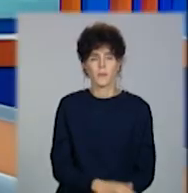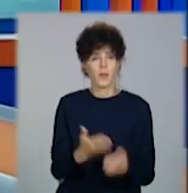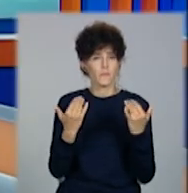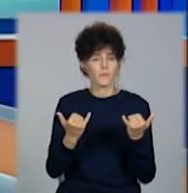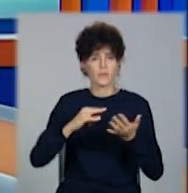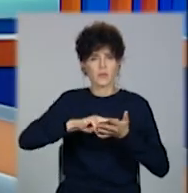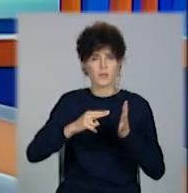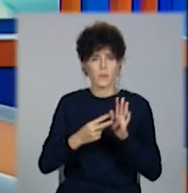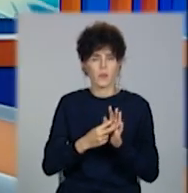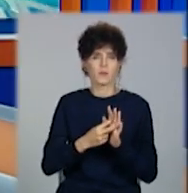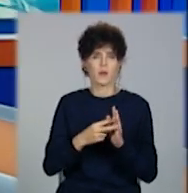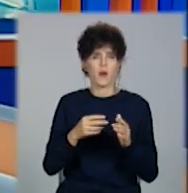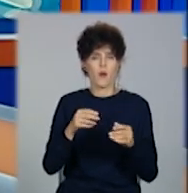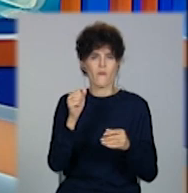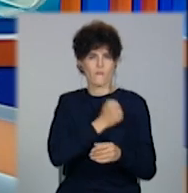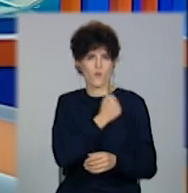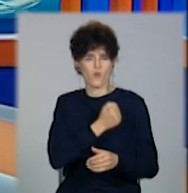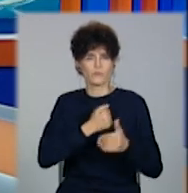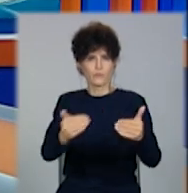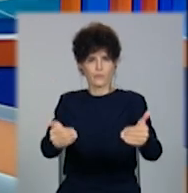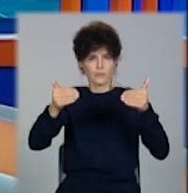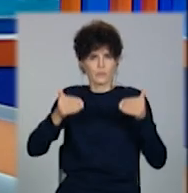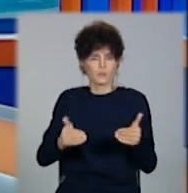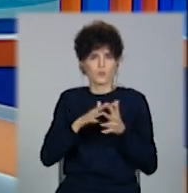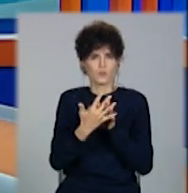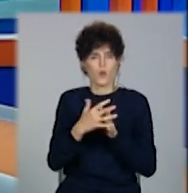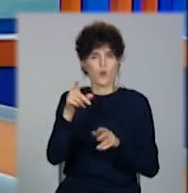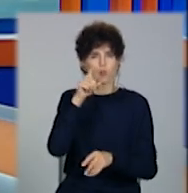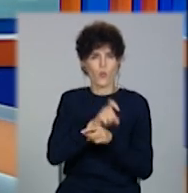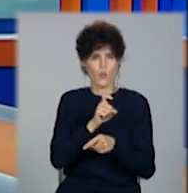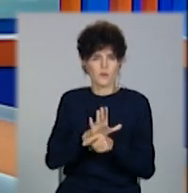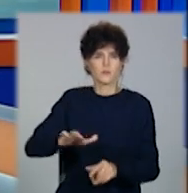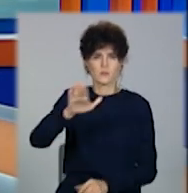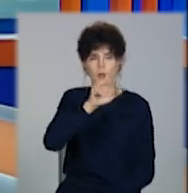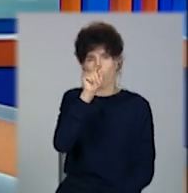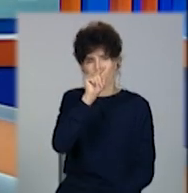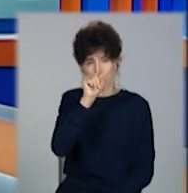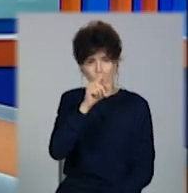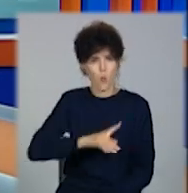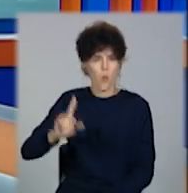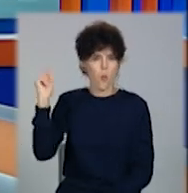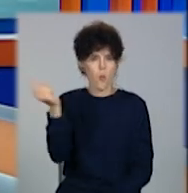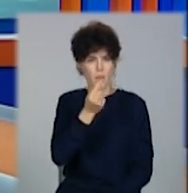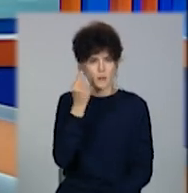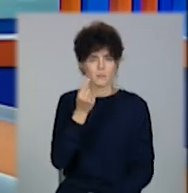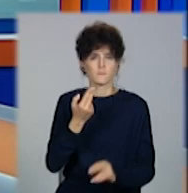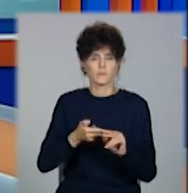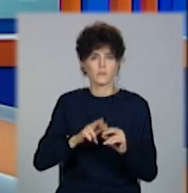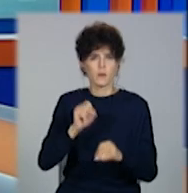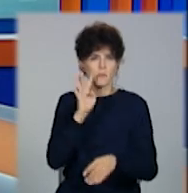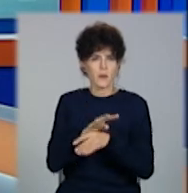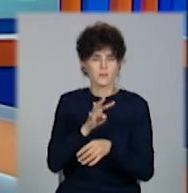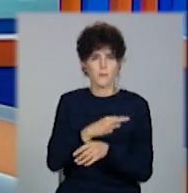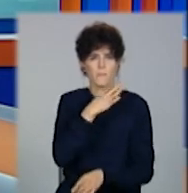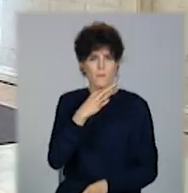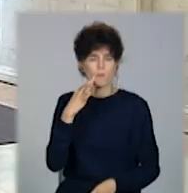Заплановане на сьогодні розведення військ у Петровському, на Донеччині та Золотому Луганської області не відбулося. Все через обстріли,